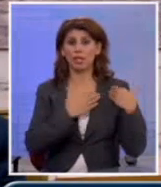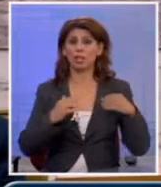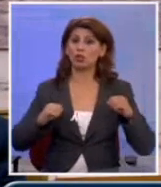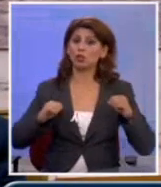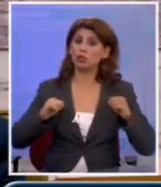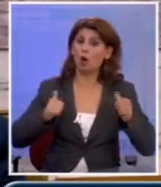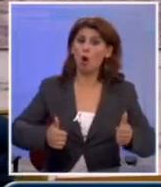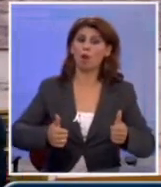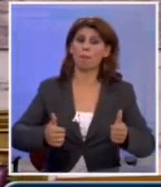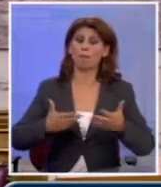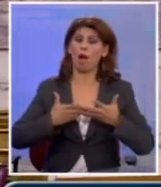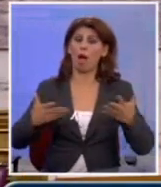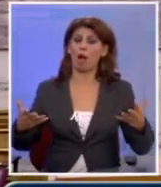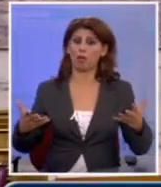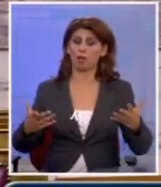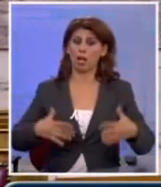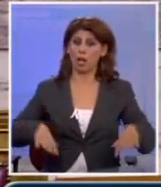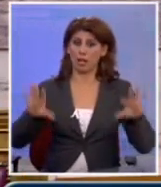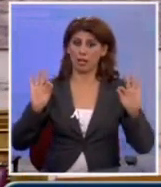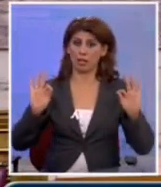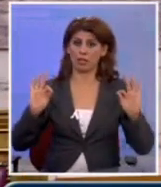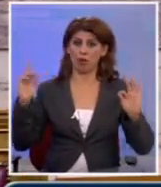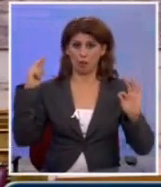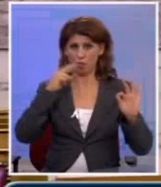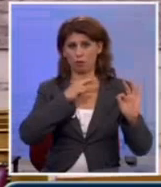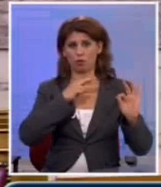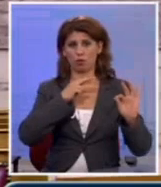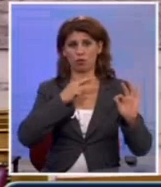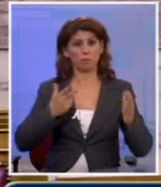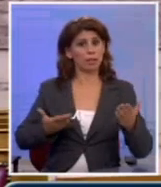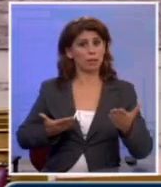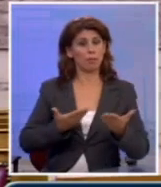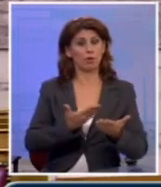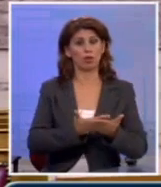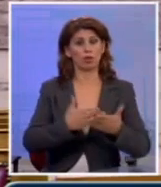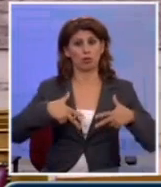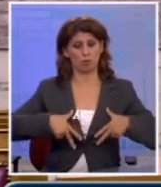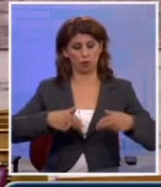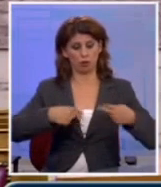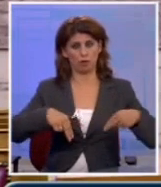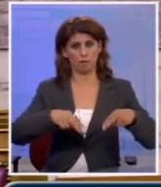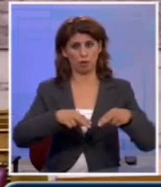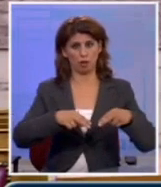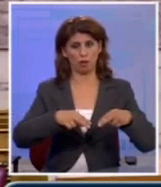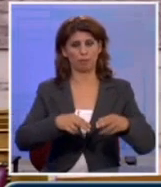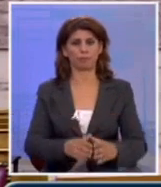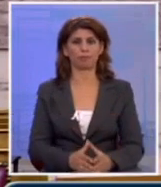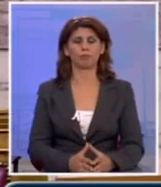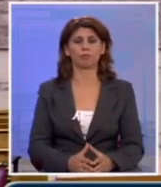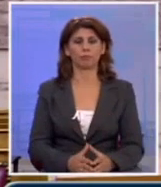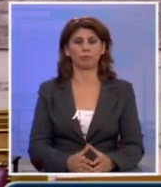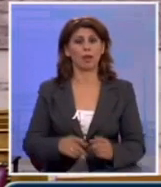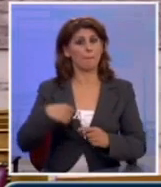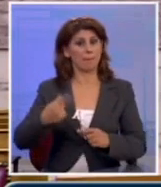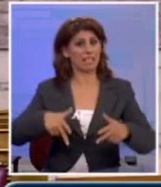και γενναιότητα ξεκίνησε ο Πρωθυπουργός με την πρότασή του στο Υπουργικό Συμβούλιο, εν συνεχεία